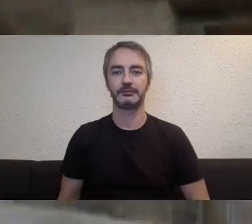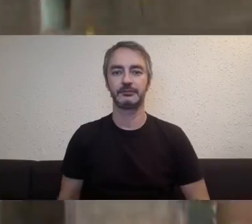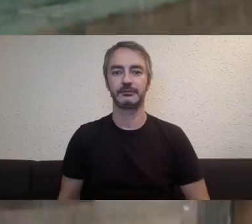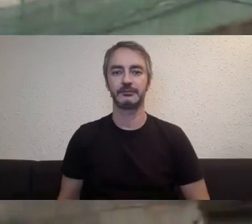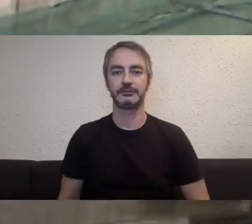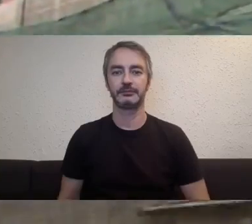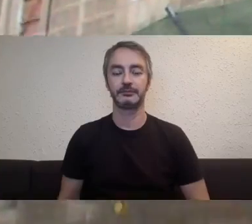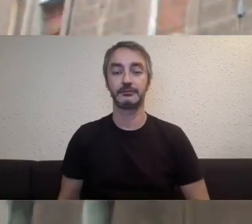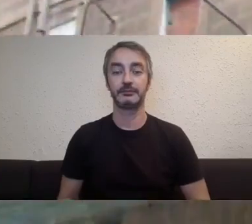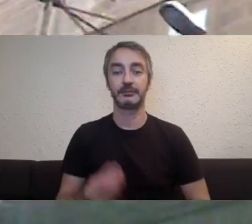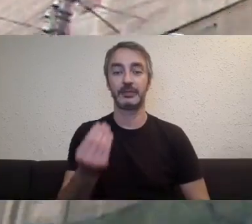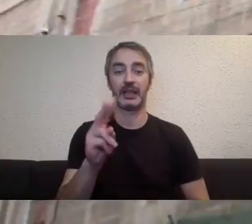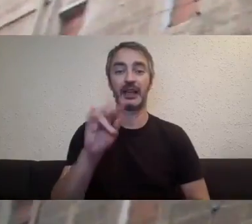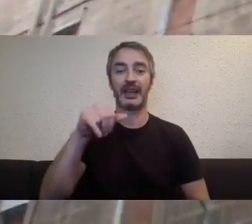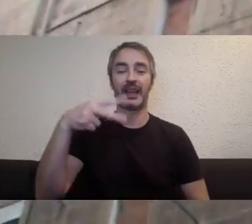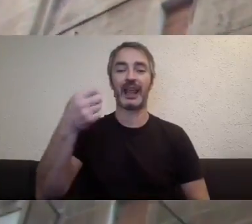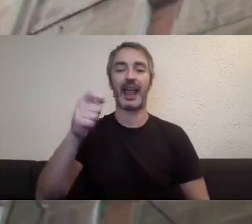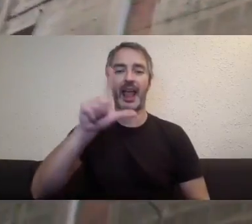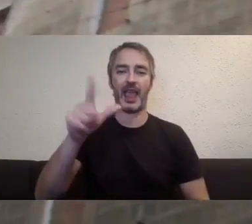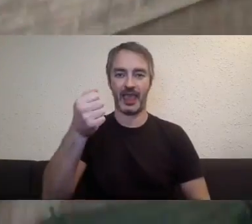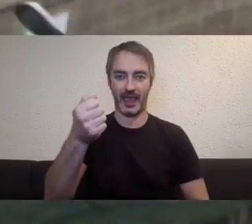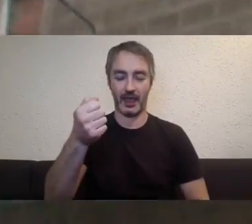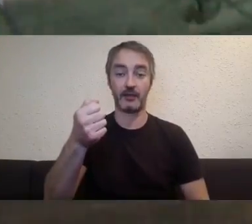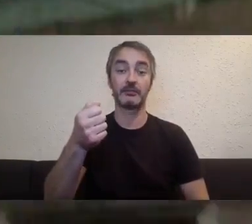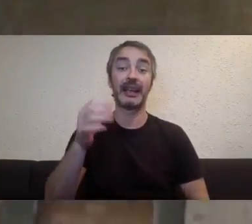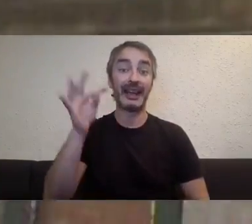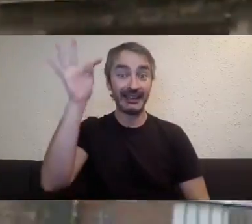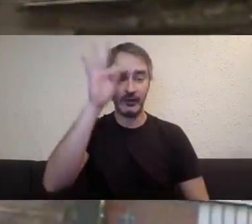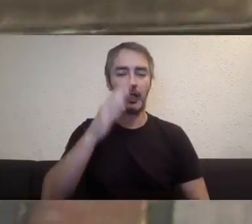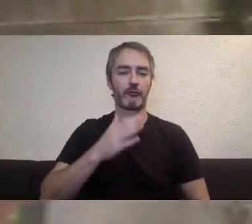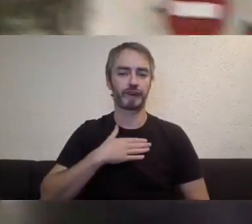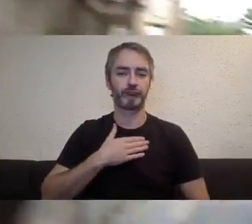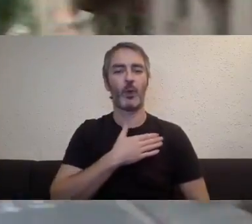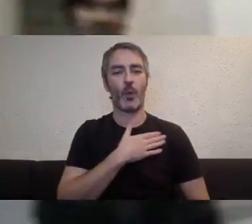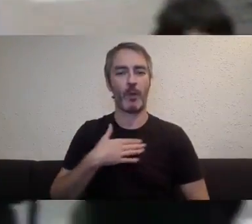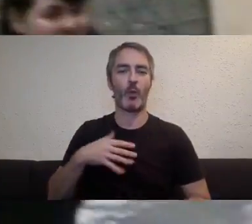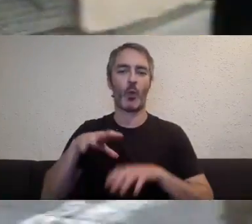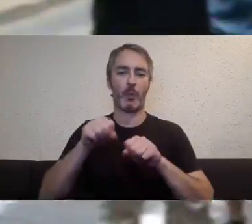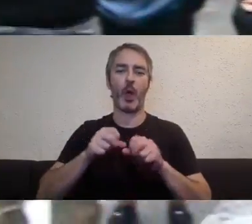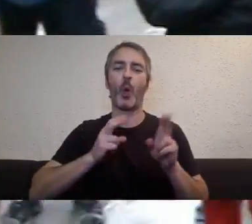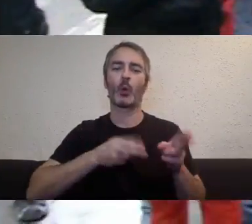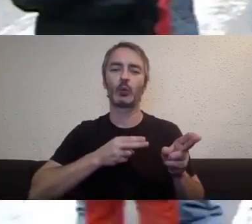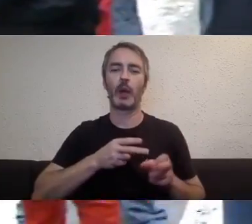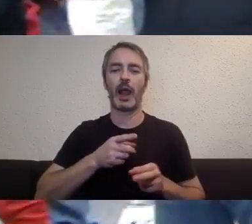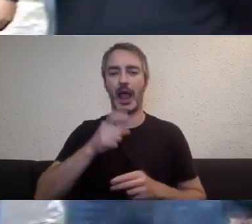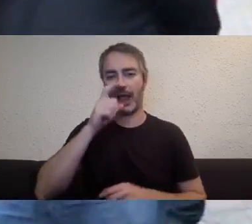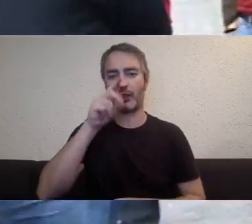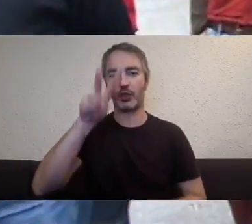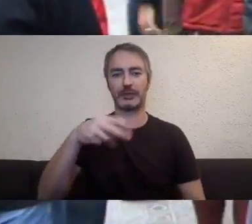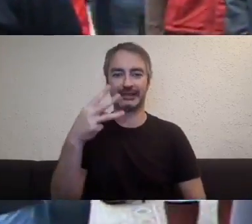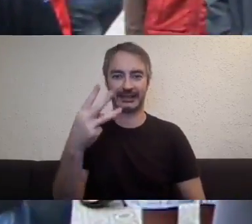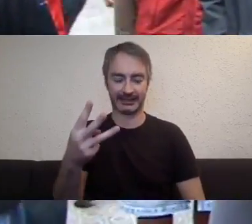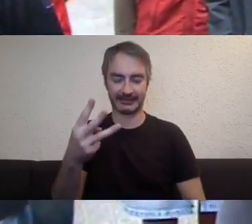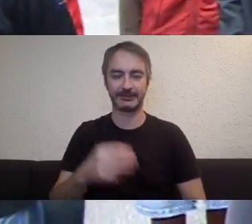Calla, que l'havíem d'ocupar a l'octubre del 2003, emmarcat en